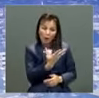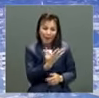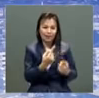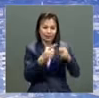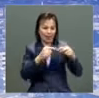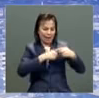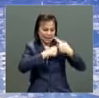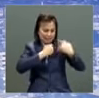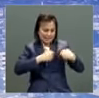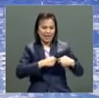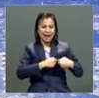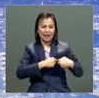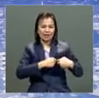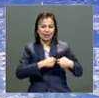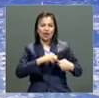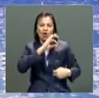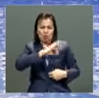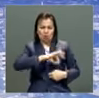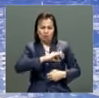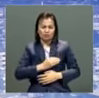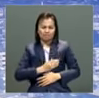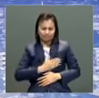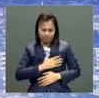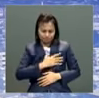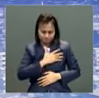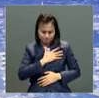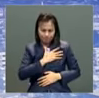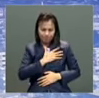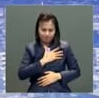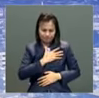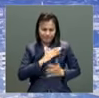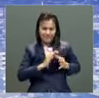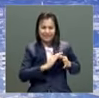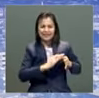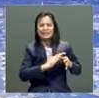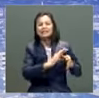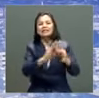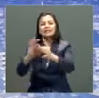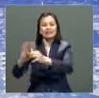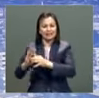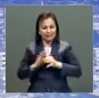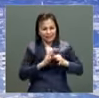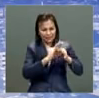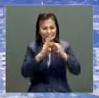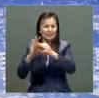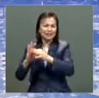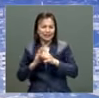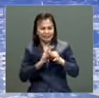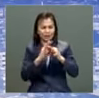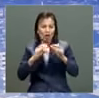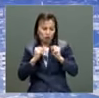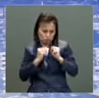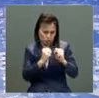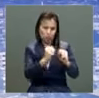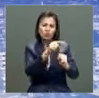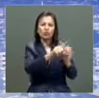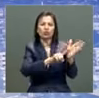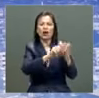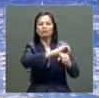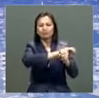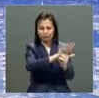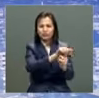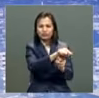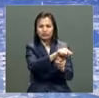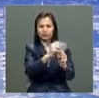ช้ใจของเราสัมผัสได้ด้วยใจของพวกเราที่จะเชื่อมโยงกันไปเป็น แผ่นเดียวกันแล้วก็สู้กับเชื้อโรคตัวเล็กๆต่างๆเ